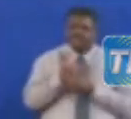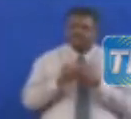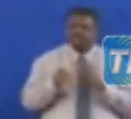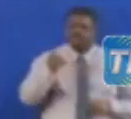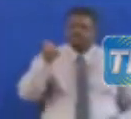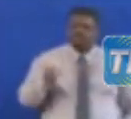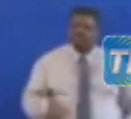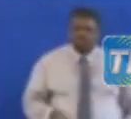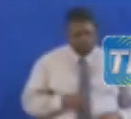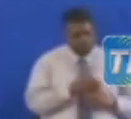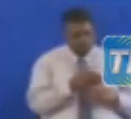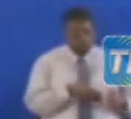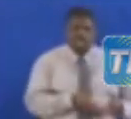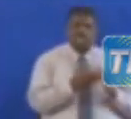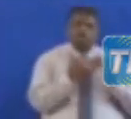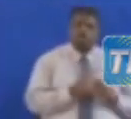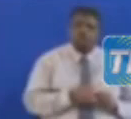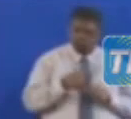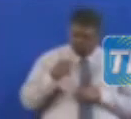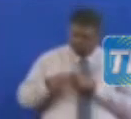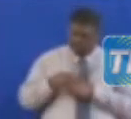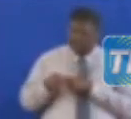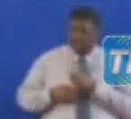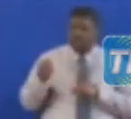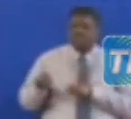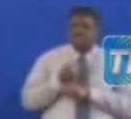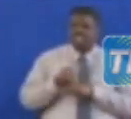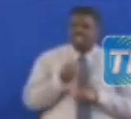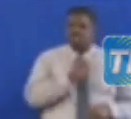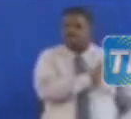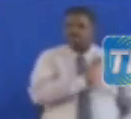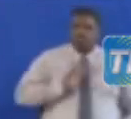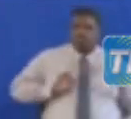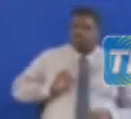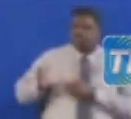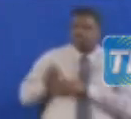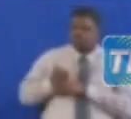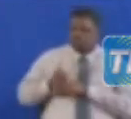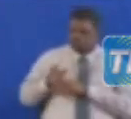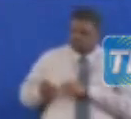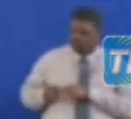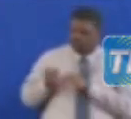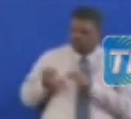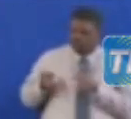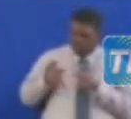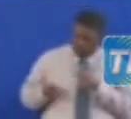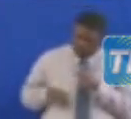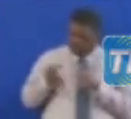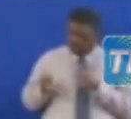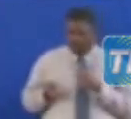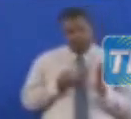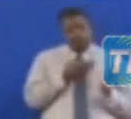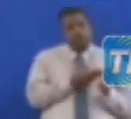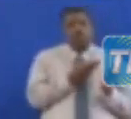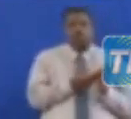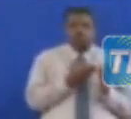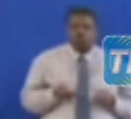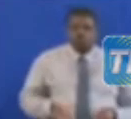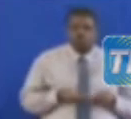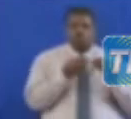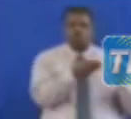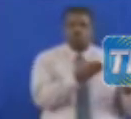na kuendelea kuwajengea uwezo watumishi wetu wa bodi kuhusu namna ya kuchambua maandiko ya miradi,